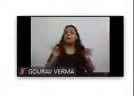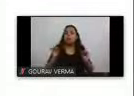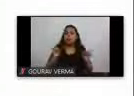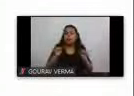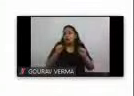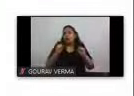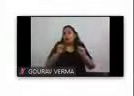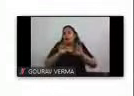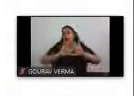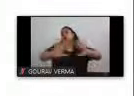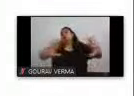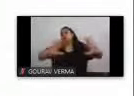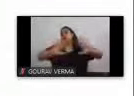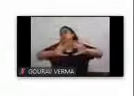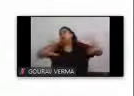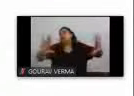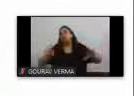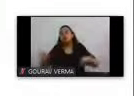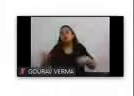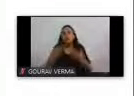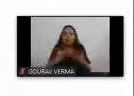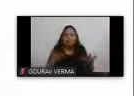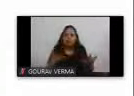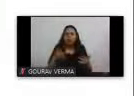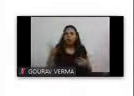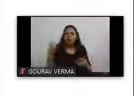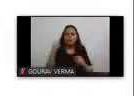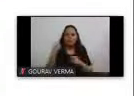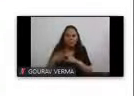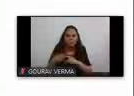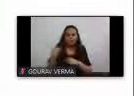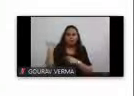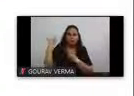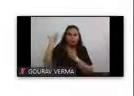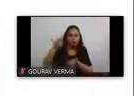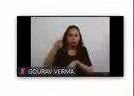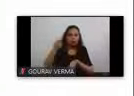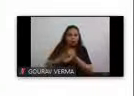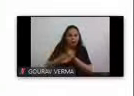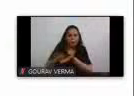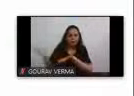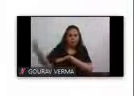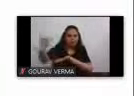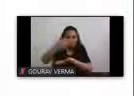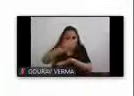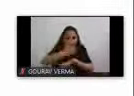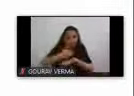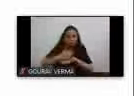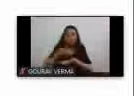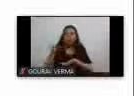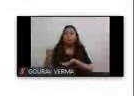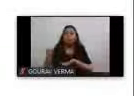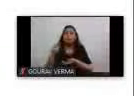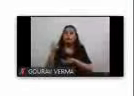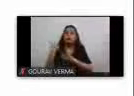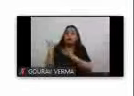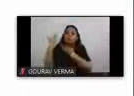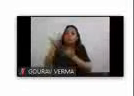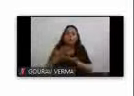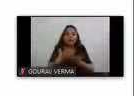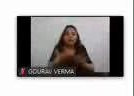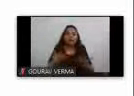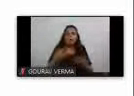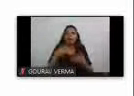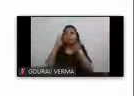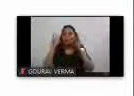होगा विजन असेसमेंट में. सो इट इज ऑलवेज इम्पॉर्टेंट दैट वी लुक एट वॉट टाइप ऑफ विजन स्टिमुलस इज यूज.